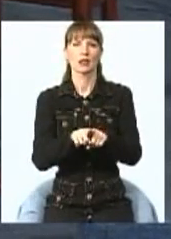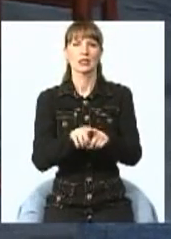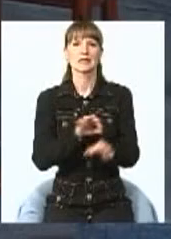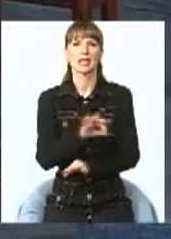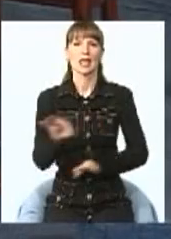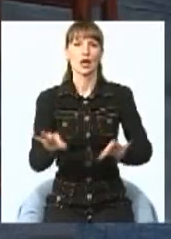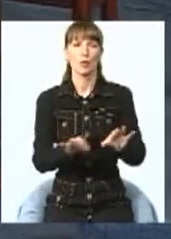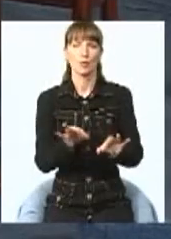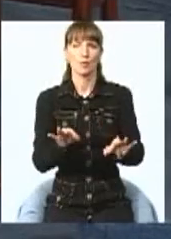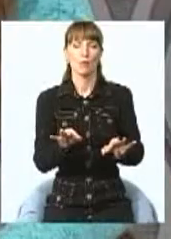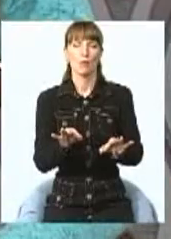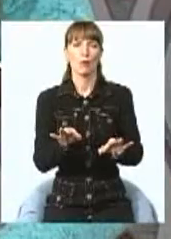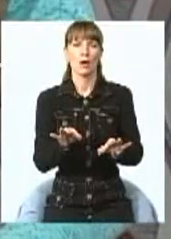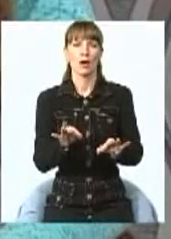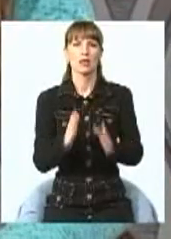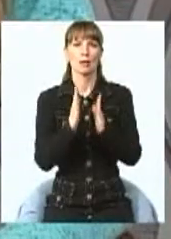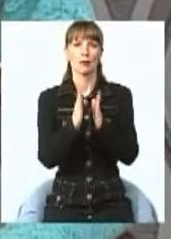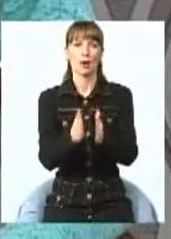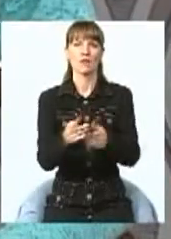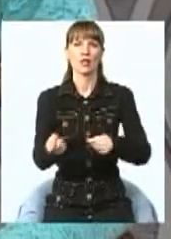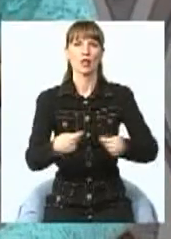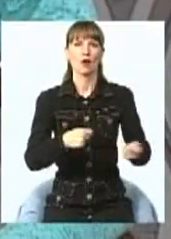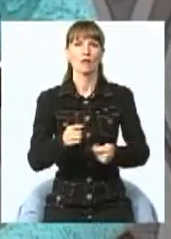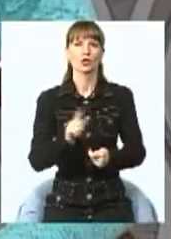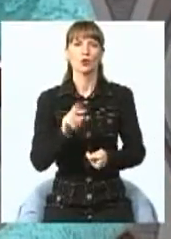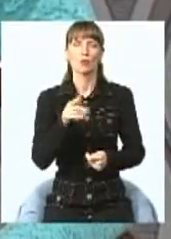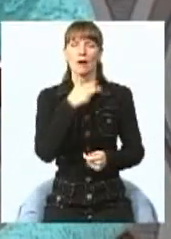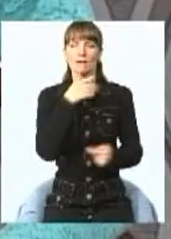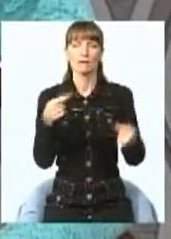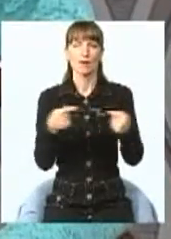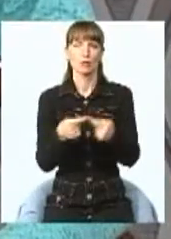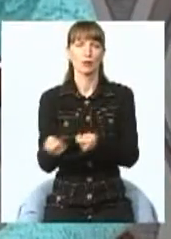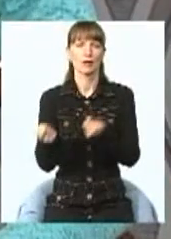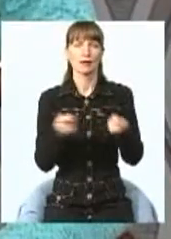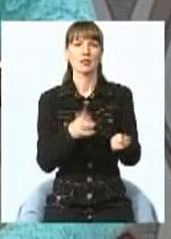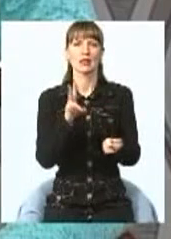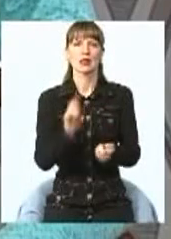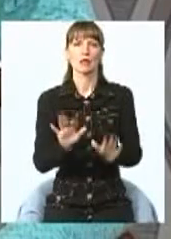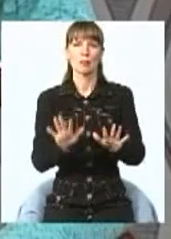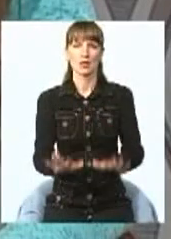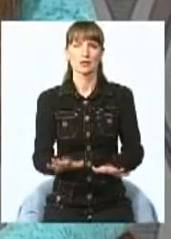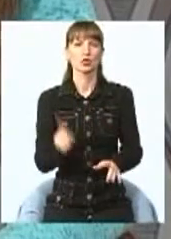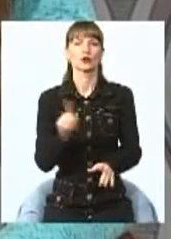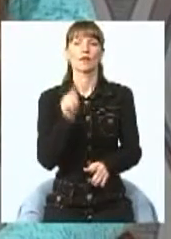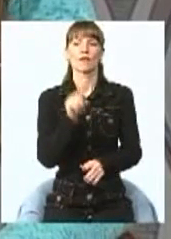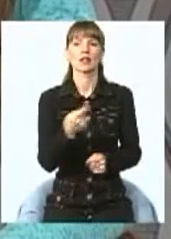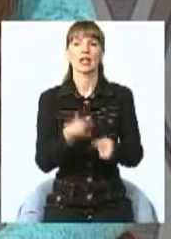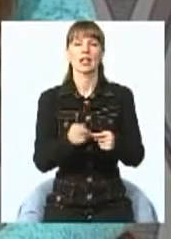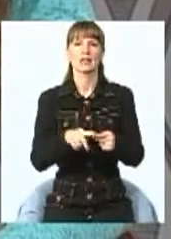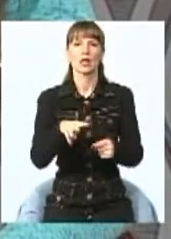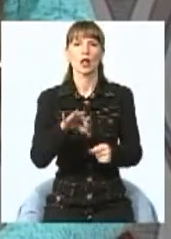схема контролювати товар, щоб він вчасно доставався, наприклад, до місця, да? І от що вони взагалі, ці